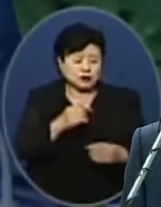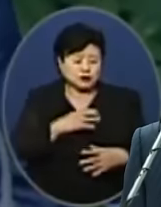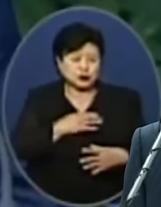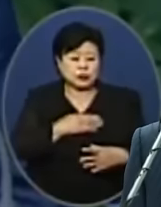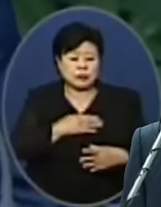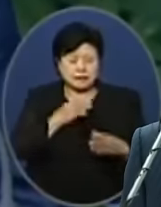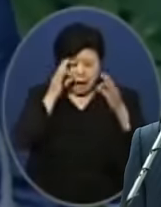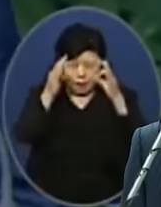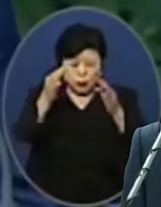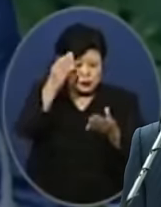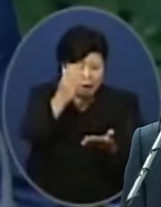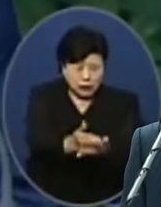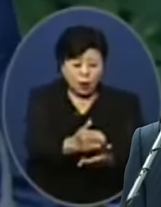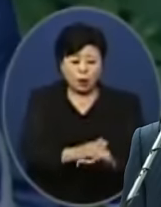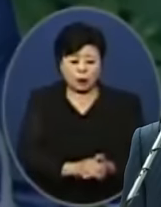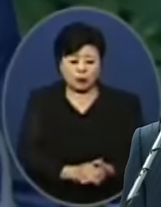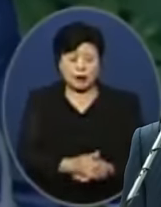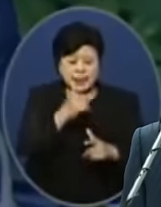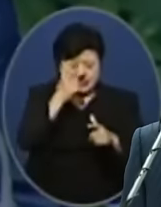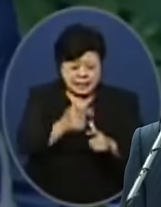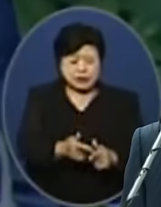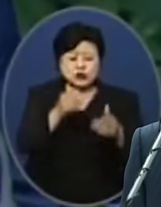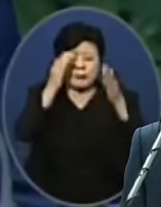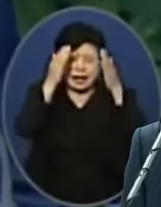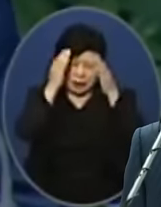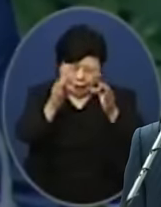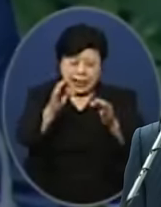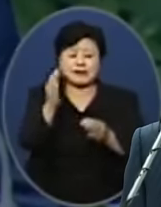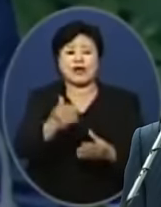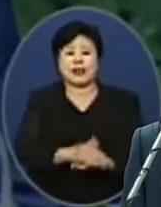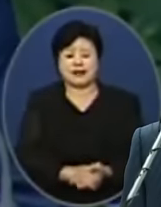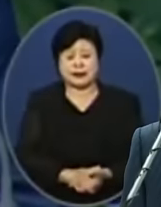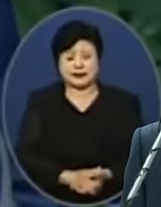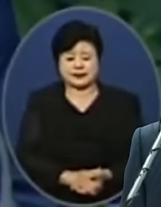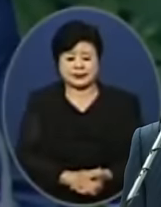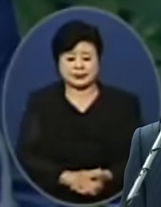두려움을 바라보아서는 안 됩니다. 예수님을 바라봐야 되는 것입니다.